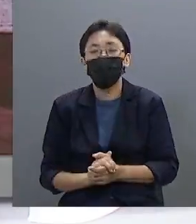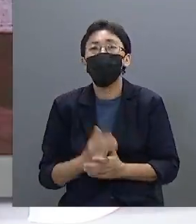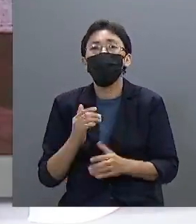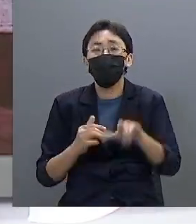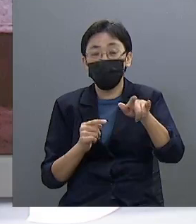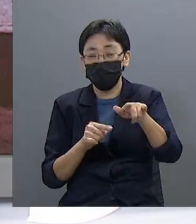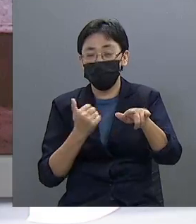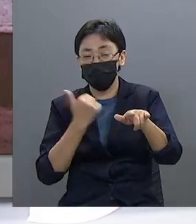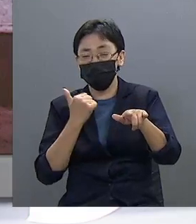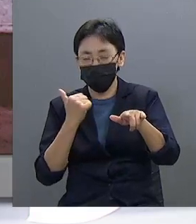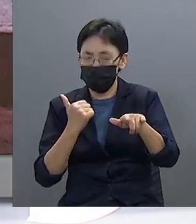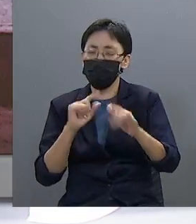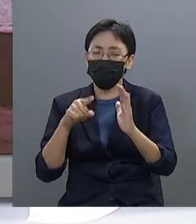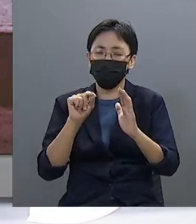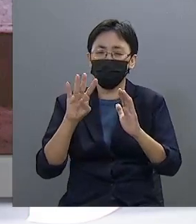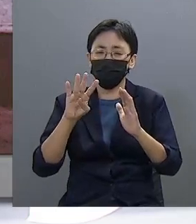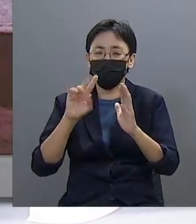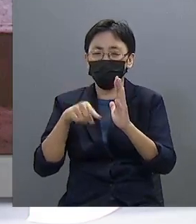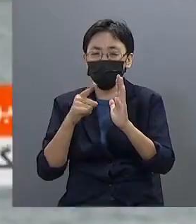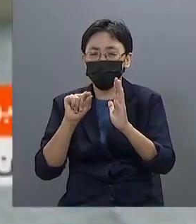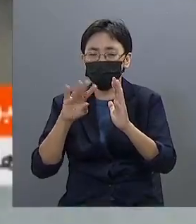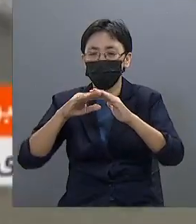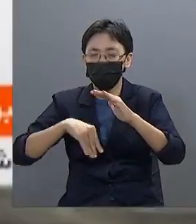อิหร่านเขาบอกว่าไม่ได้มีดีแค่โดรนเท่านั้นค่ะ